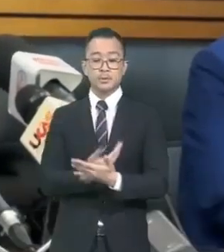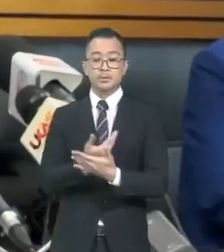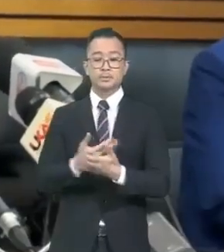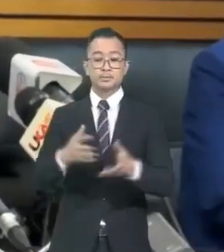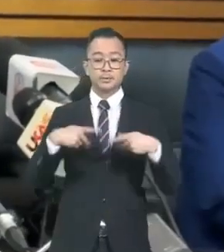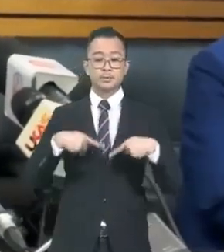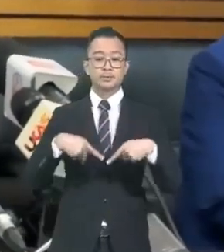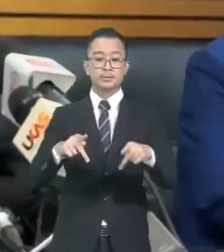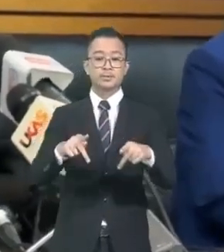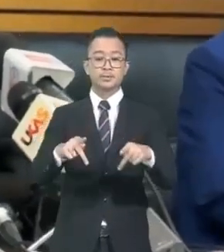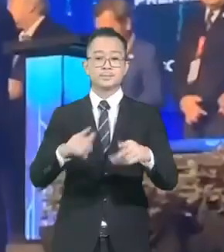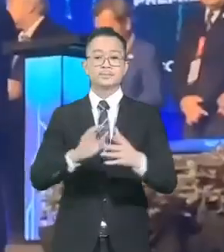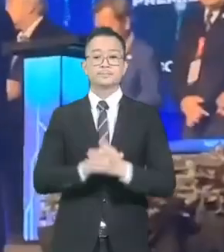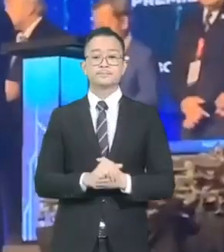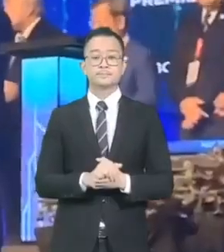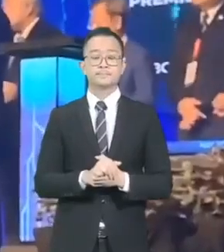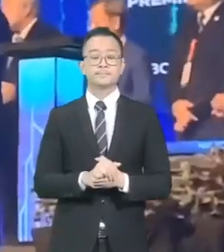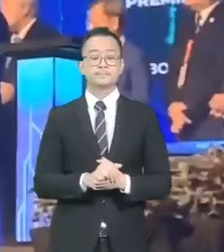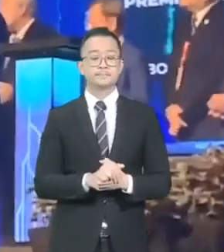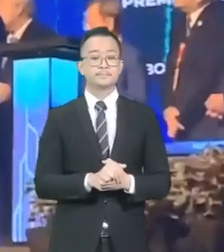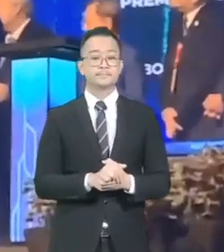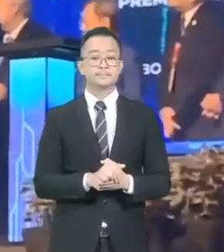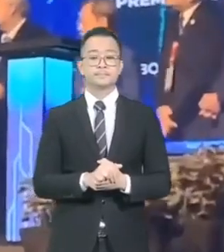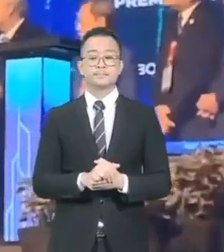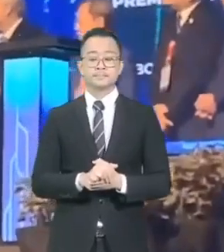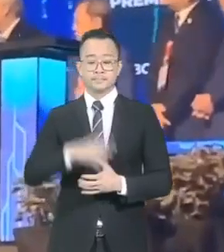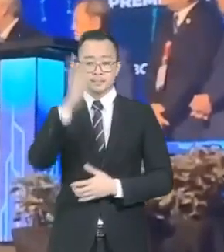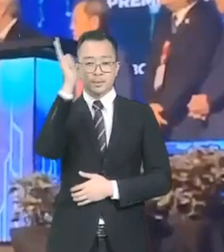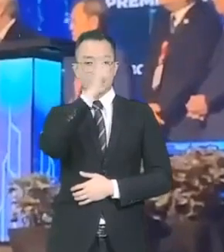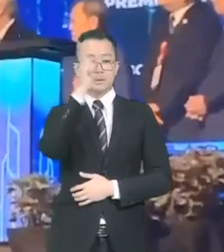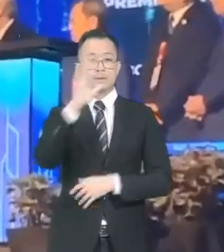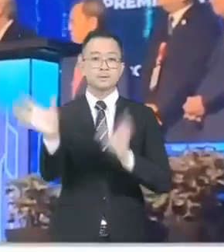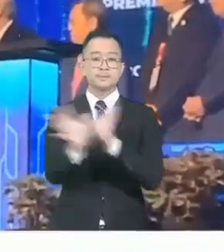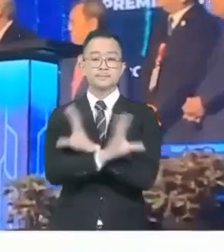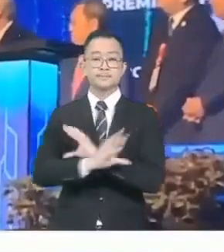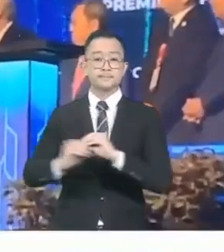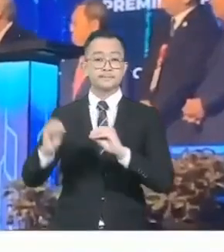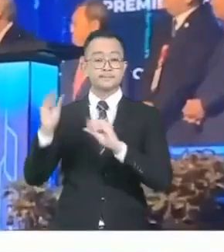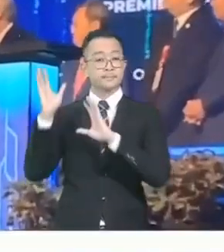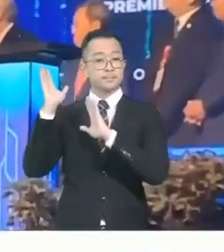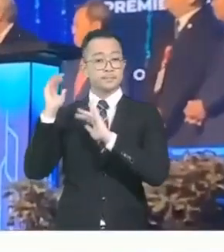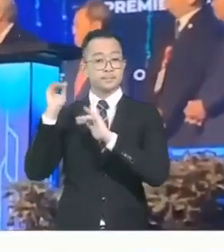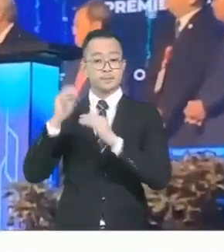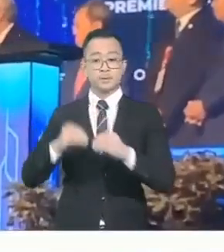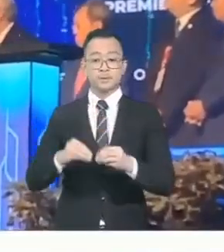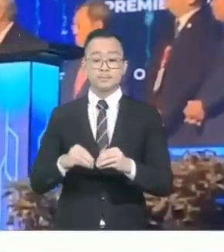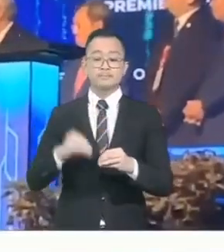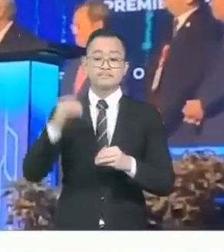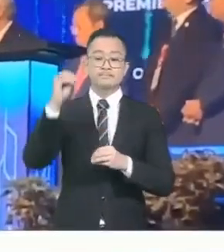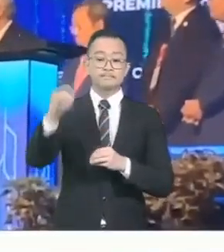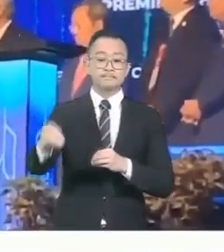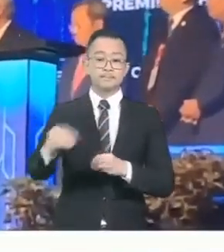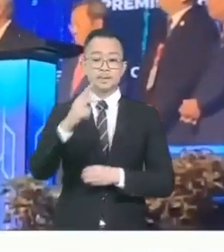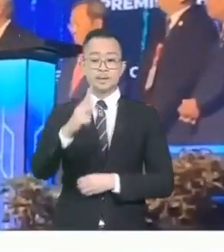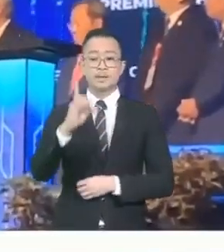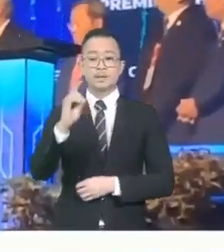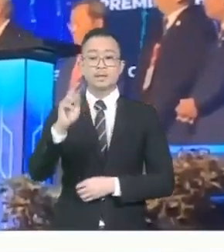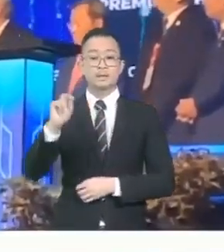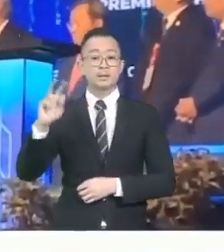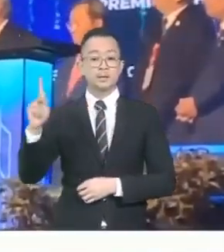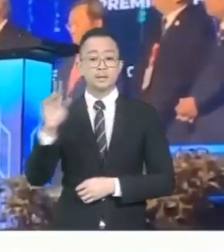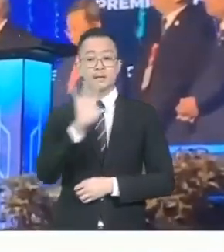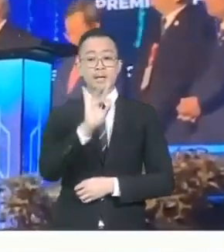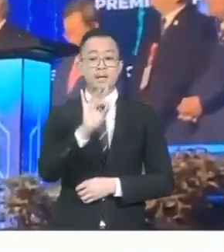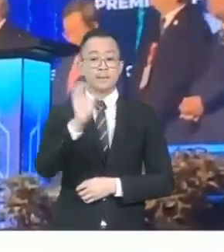of power, renewable power. Kerajaan Sarawak juga berhasrat untuk melonjakkan keluaran dalam negara kasar KDNK